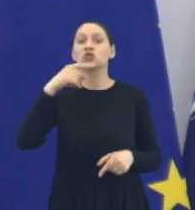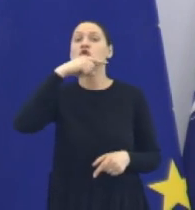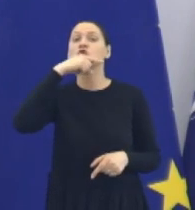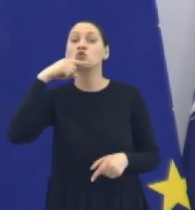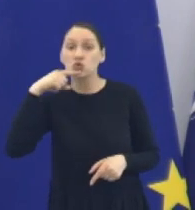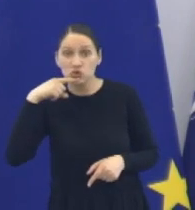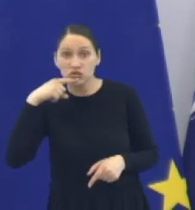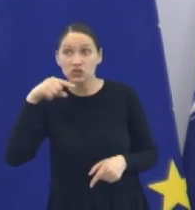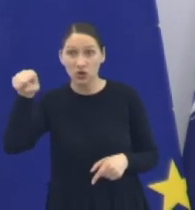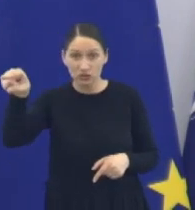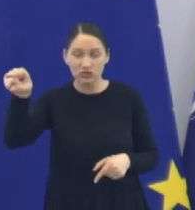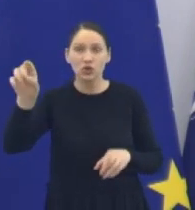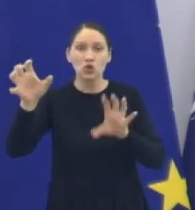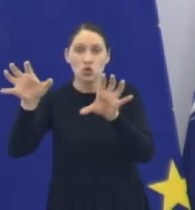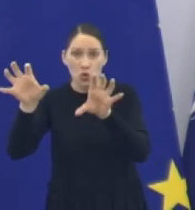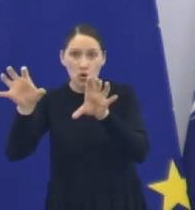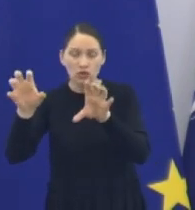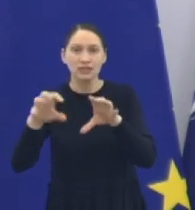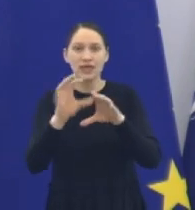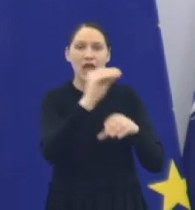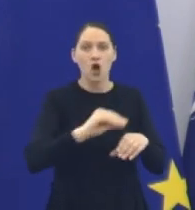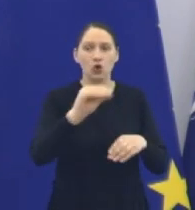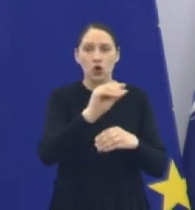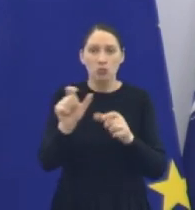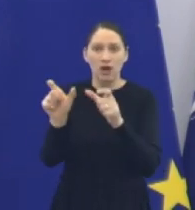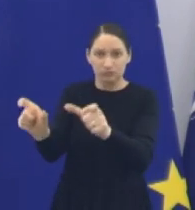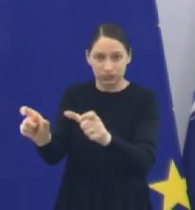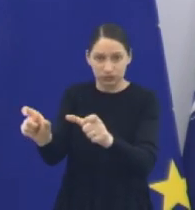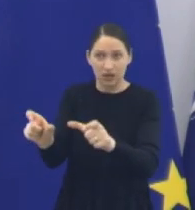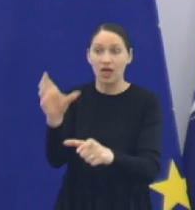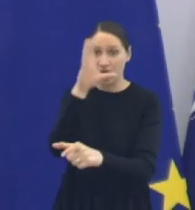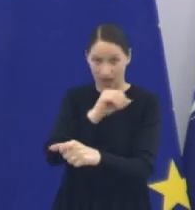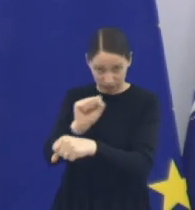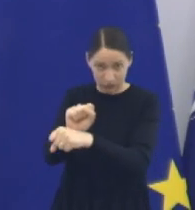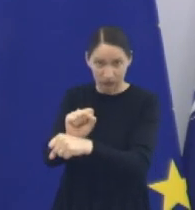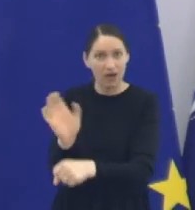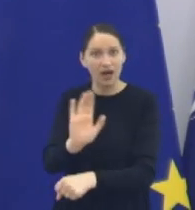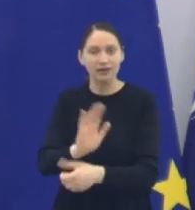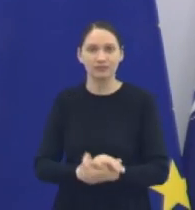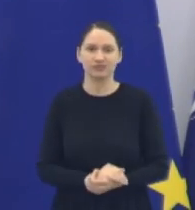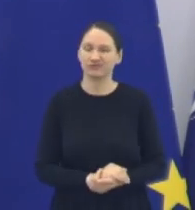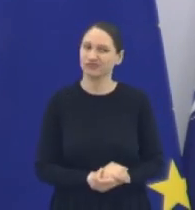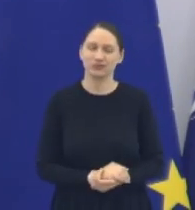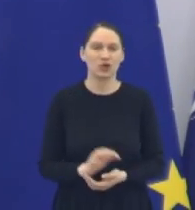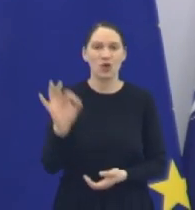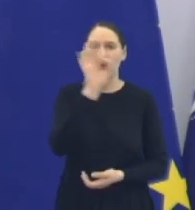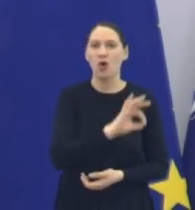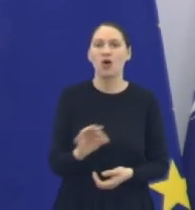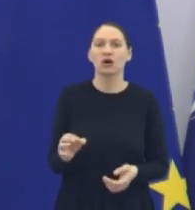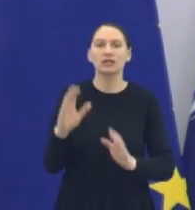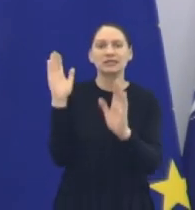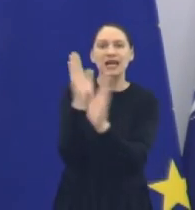nustotų tekėti į Europą? Na, dėl gamtinių dujų iš tikrųjų nesu labai didelis optimistas, tai yra